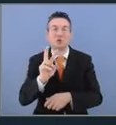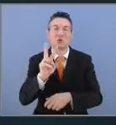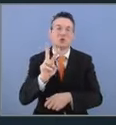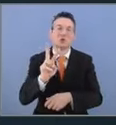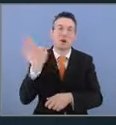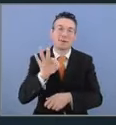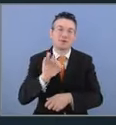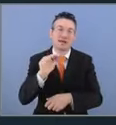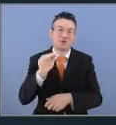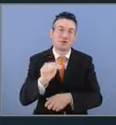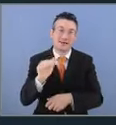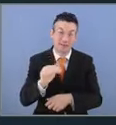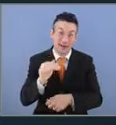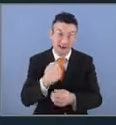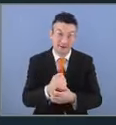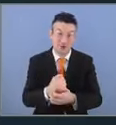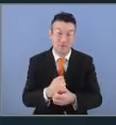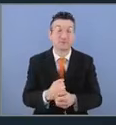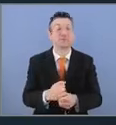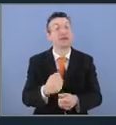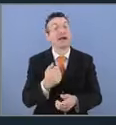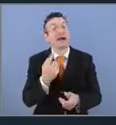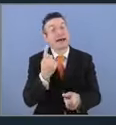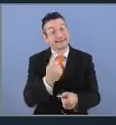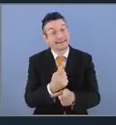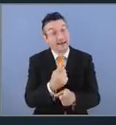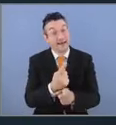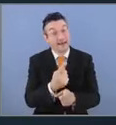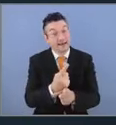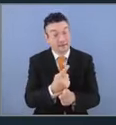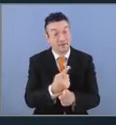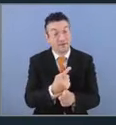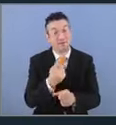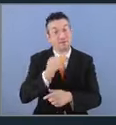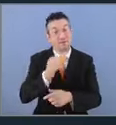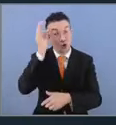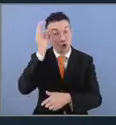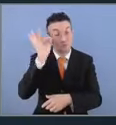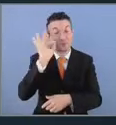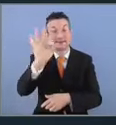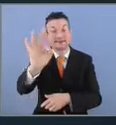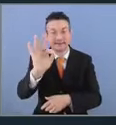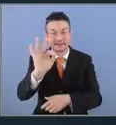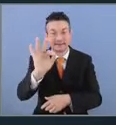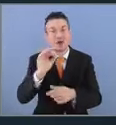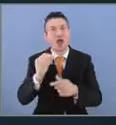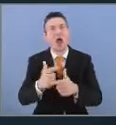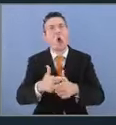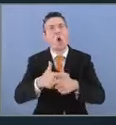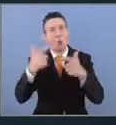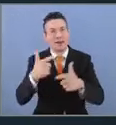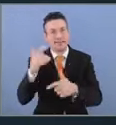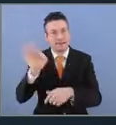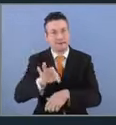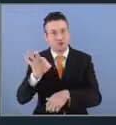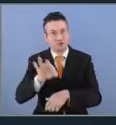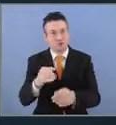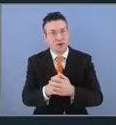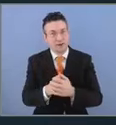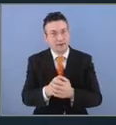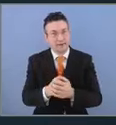dobbiamo, questo è uno degli obiettivi che noi ci dobbiamo porre per il futuro, anche perché